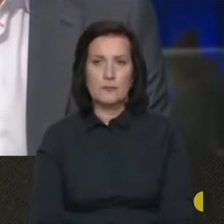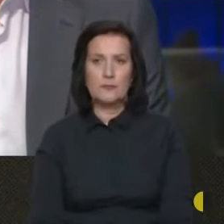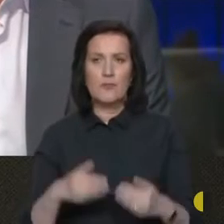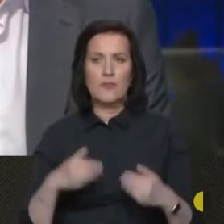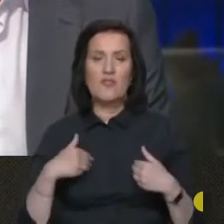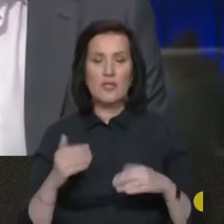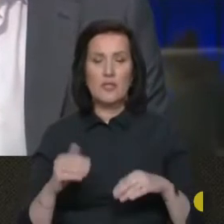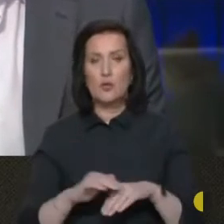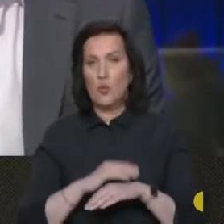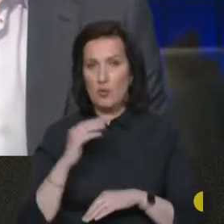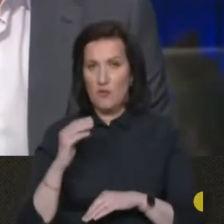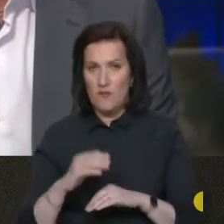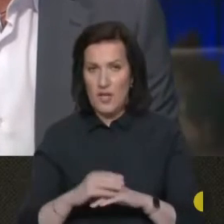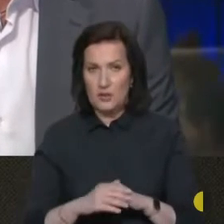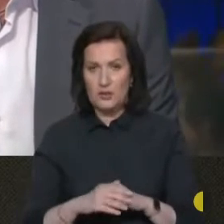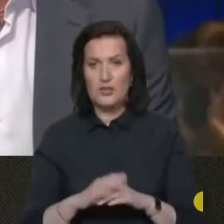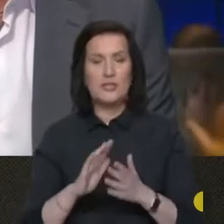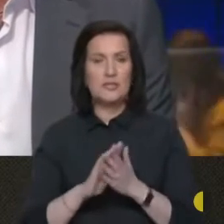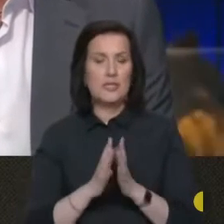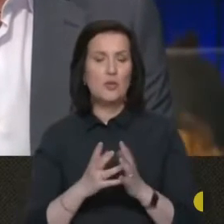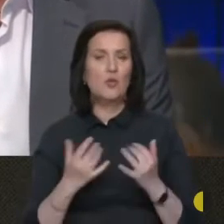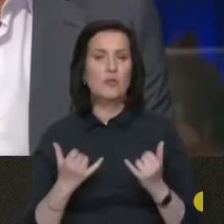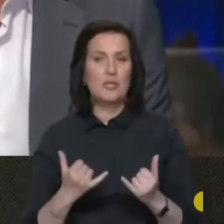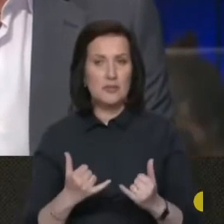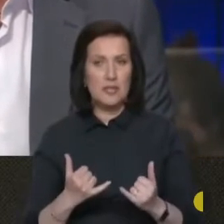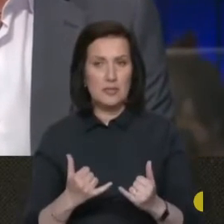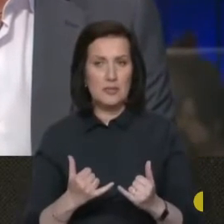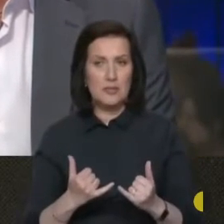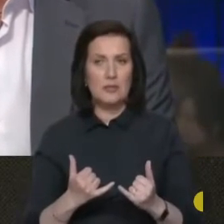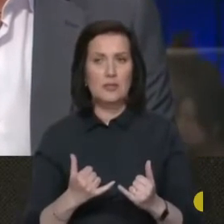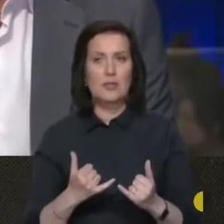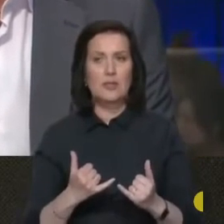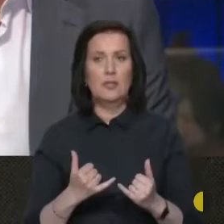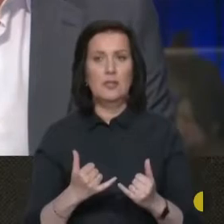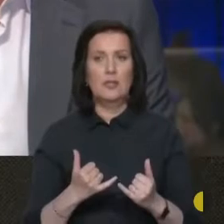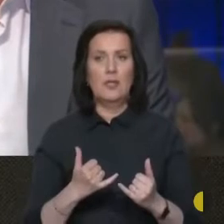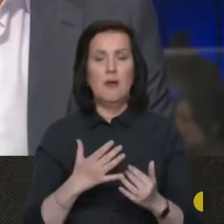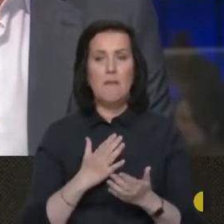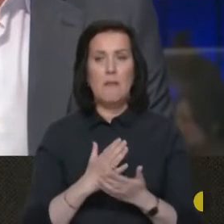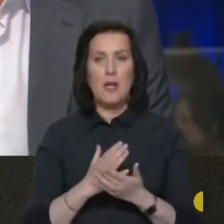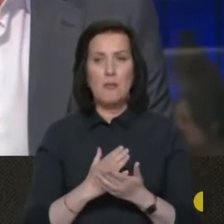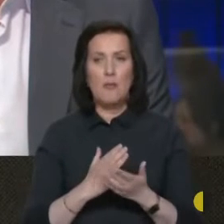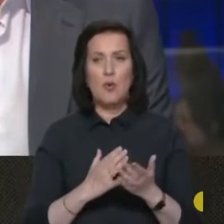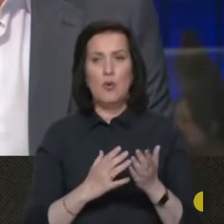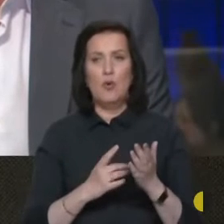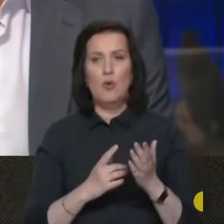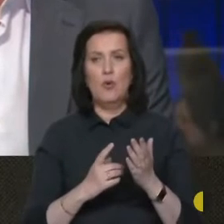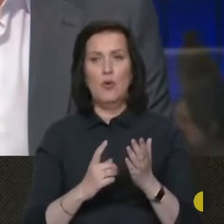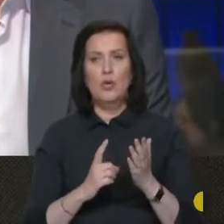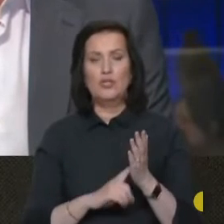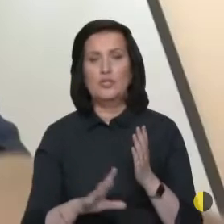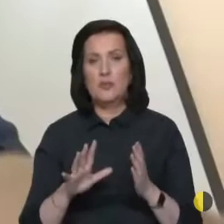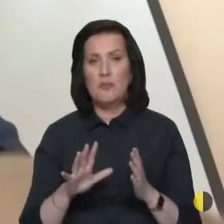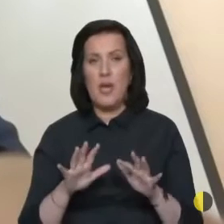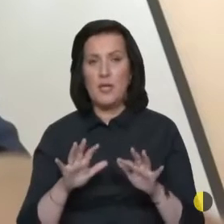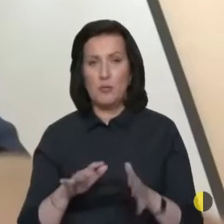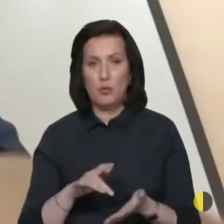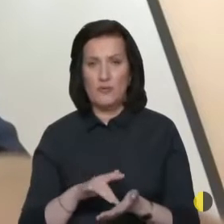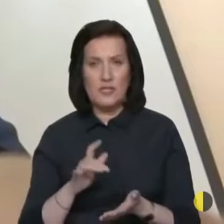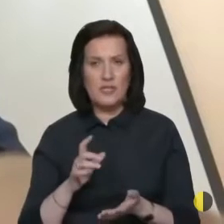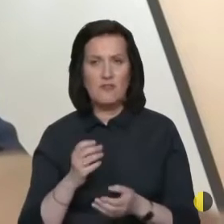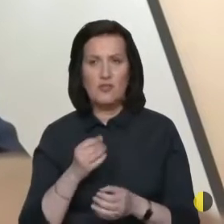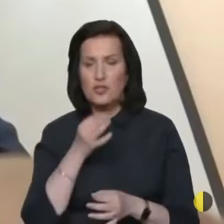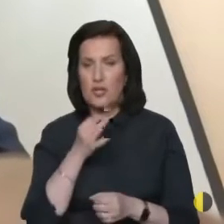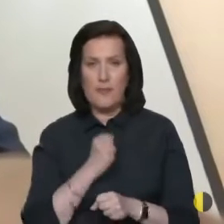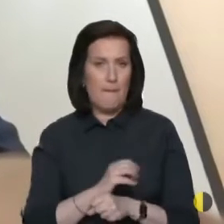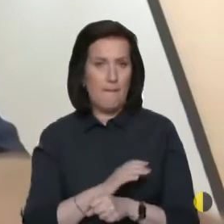Вітаю, доброго вечора. Станом на зараз у нас 65 пунктів незламності. Вони ще не працюють повноцінно,